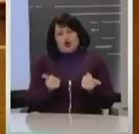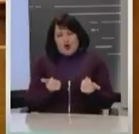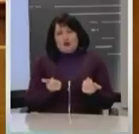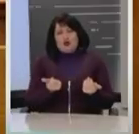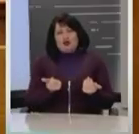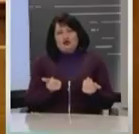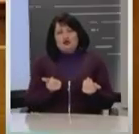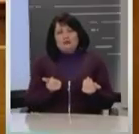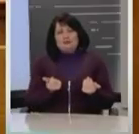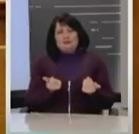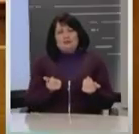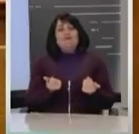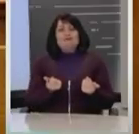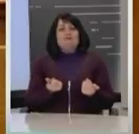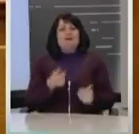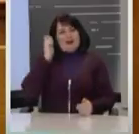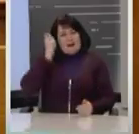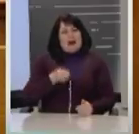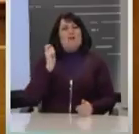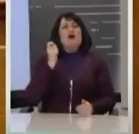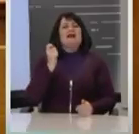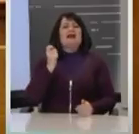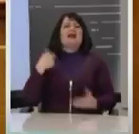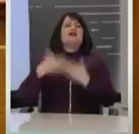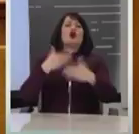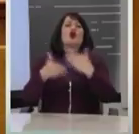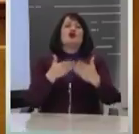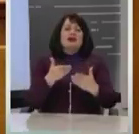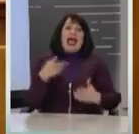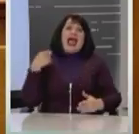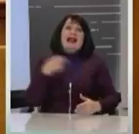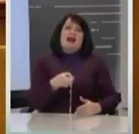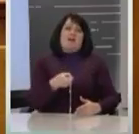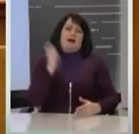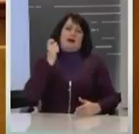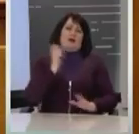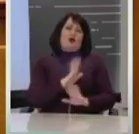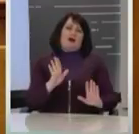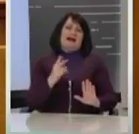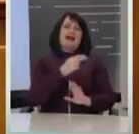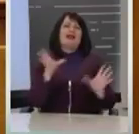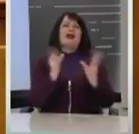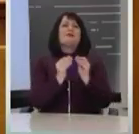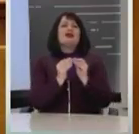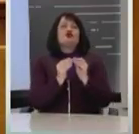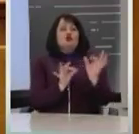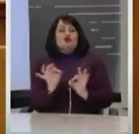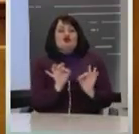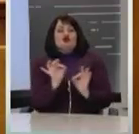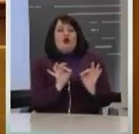τις εγκληματικές και ασυγχώρητες πολιτικές επιλογές δεκαετιών στον τομέα της δόμησης και της χωροταξίας.